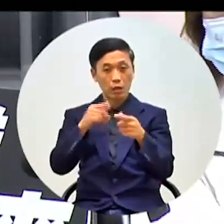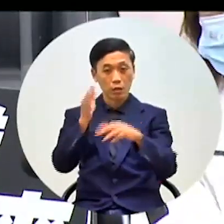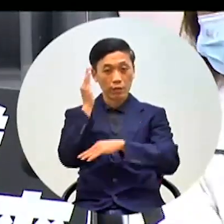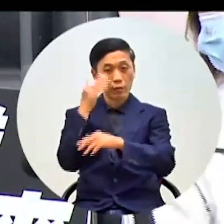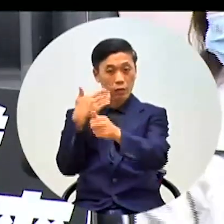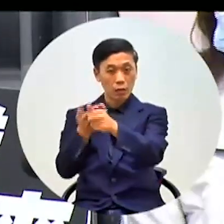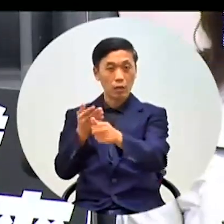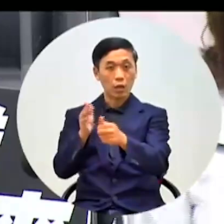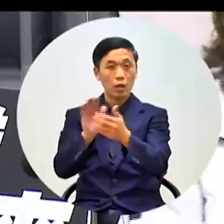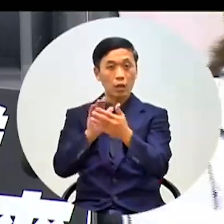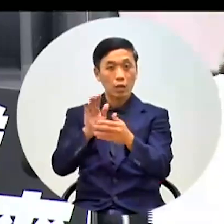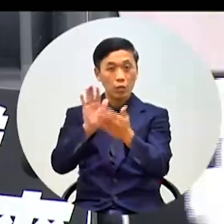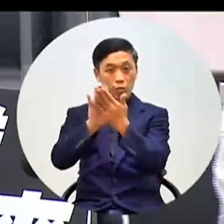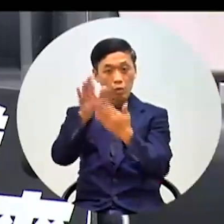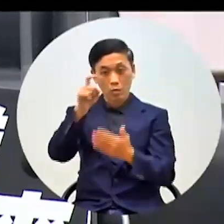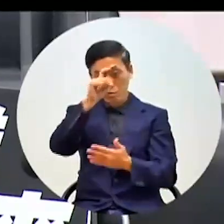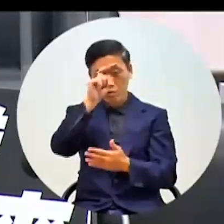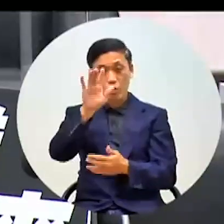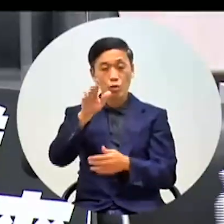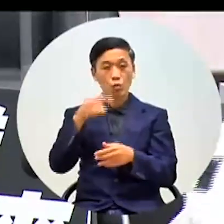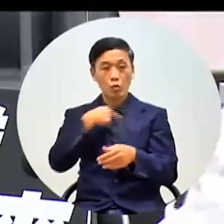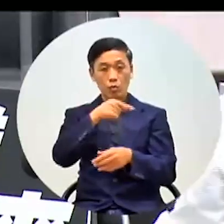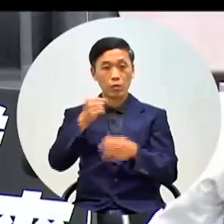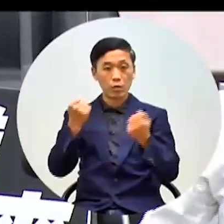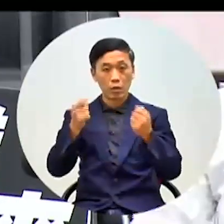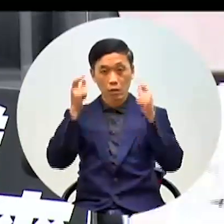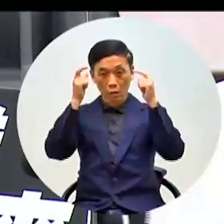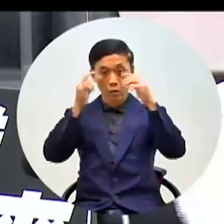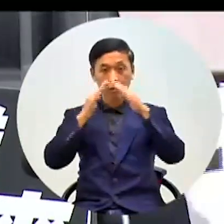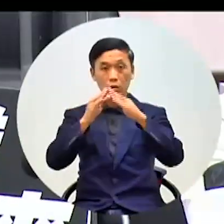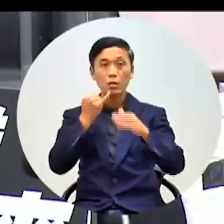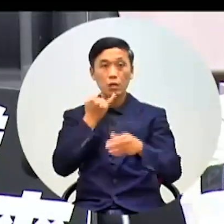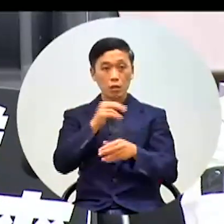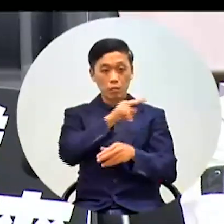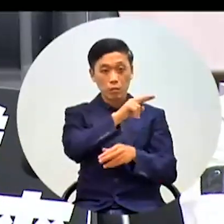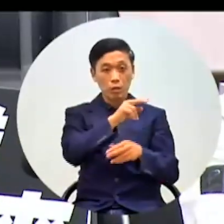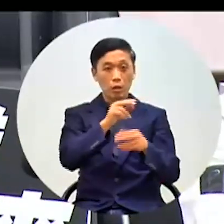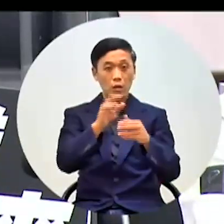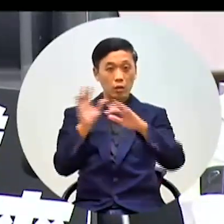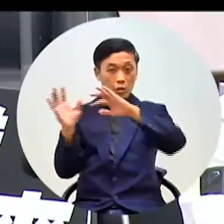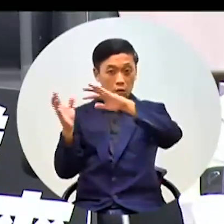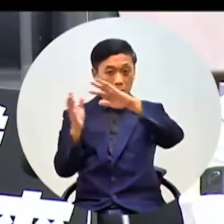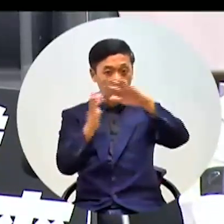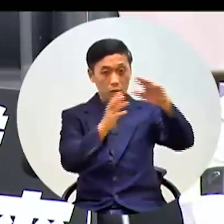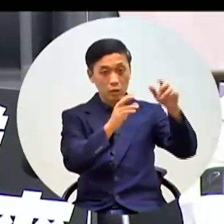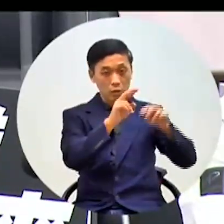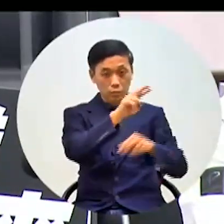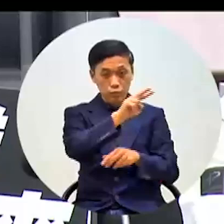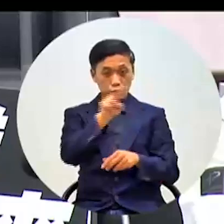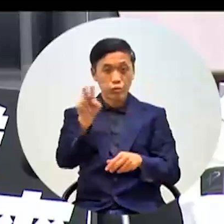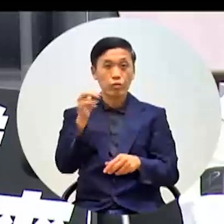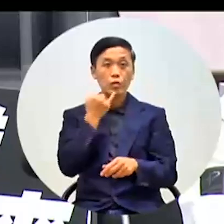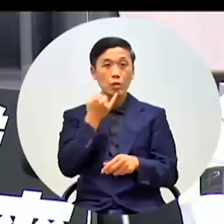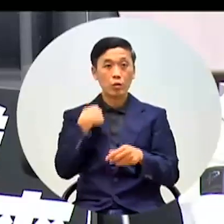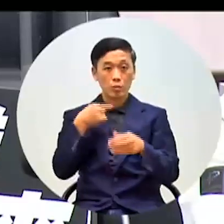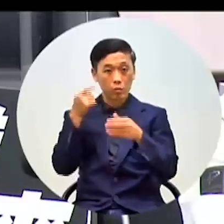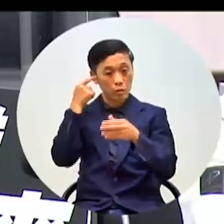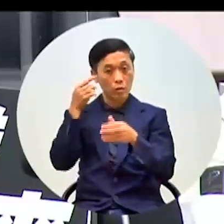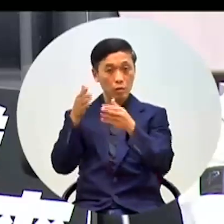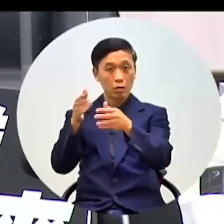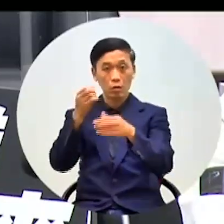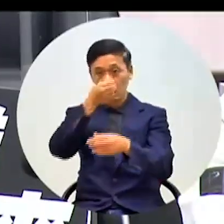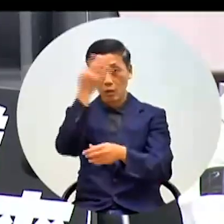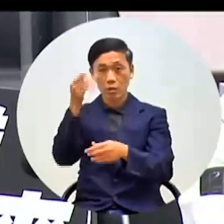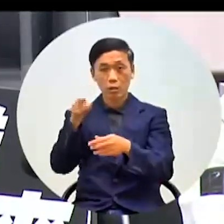呢我们能够立足高雄，我们能够放眼世界，我相信这个年轻人我们一定要好好的注重这个问题，好不